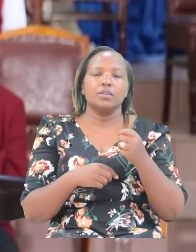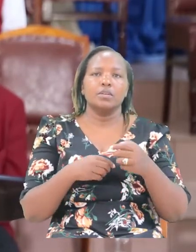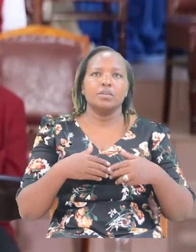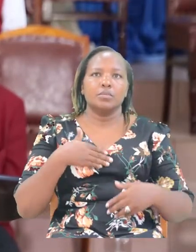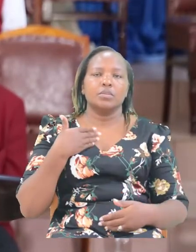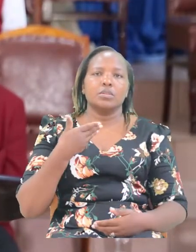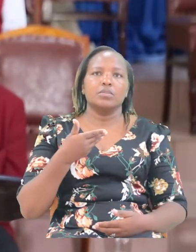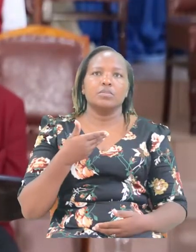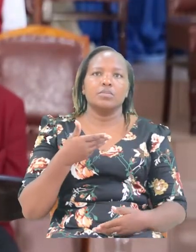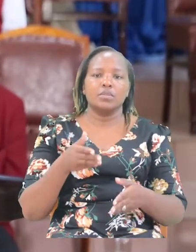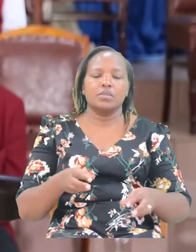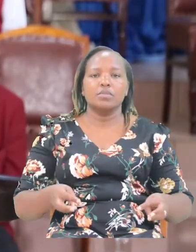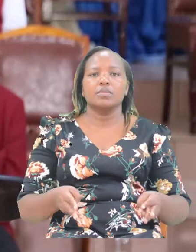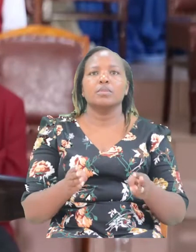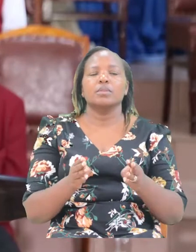unajisi.